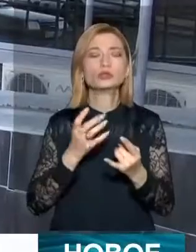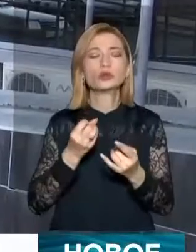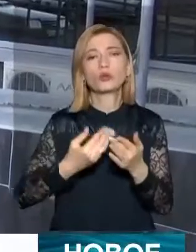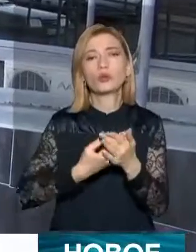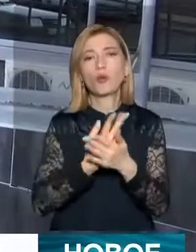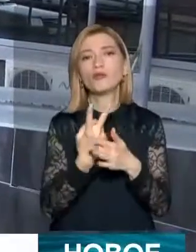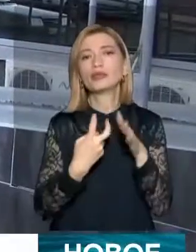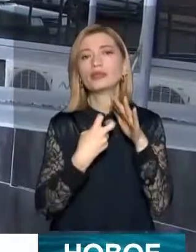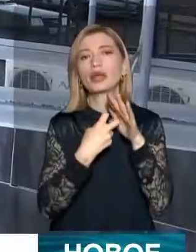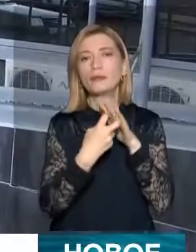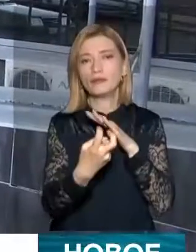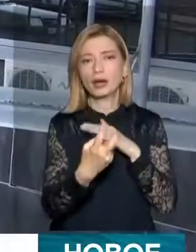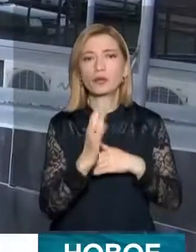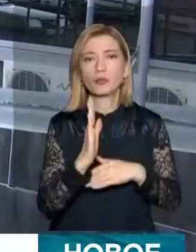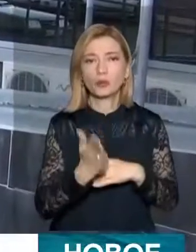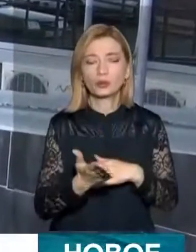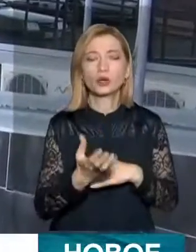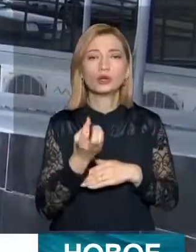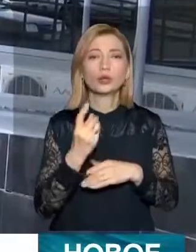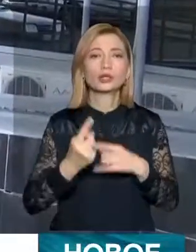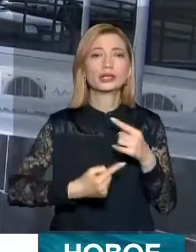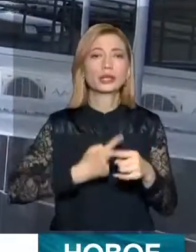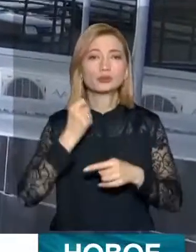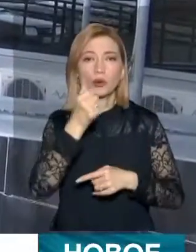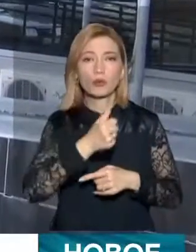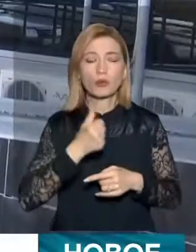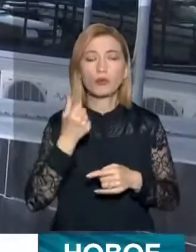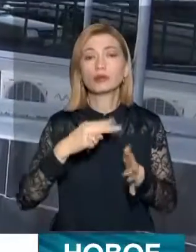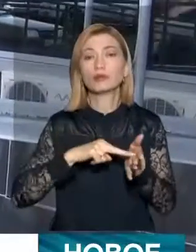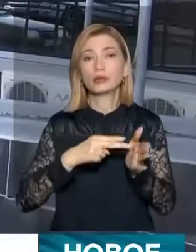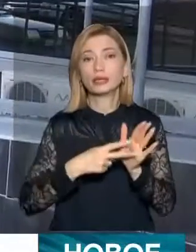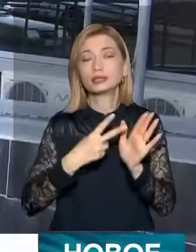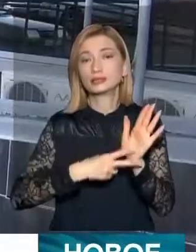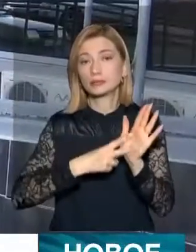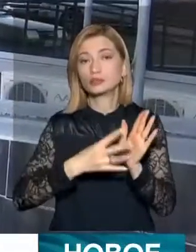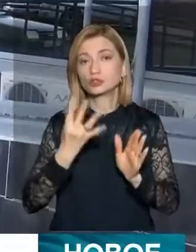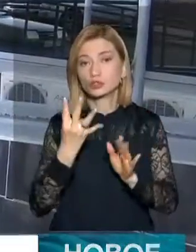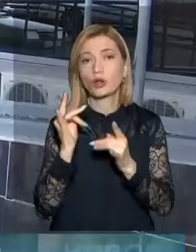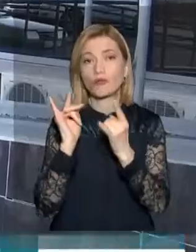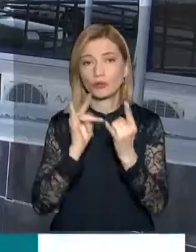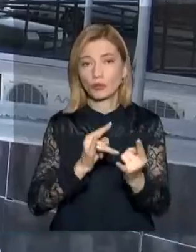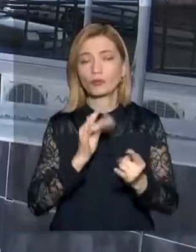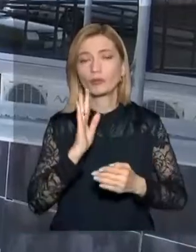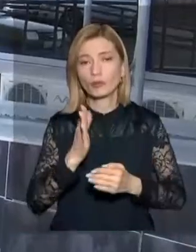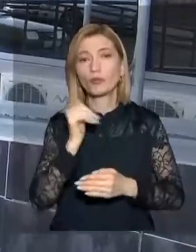прибудут. На следующий год в рамках данной программы у нас планируется обновить 74 единицы подвижного состава в течение года.